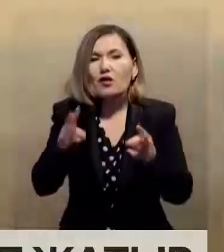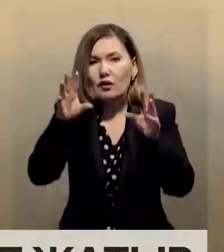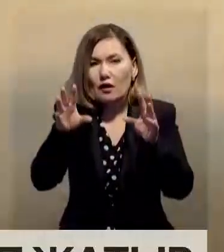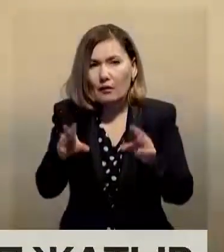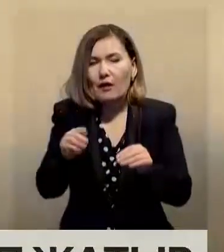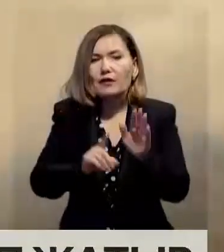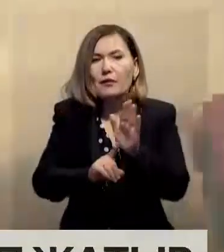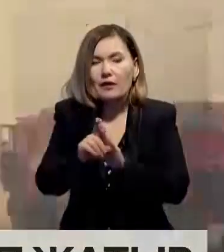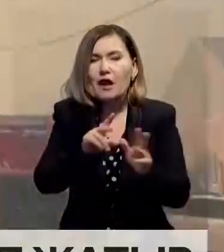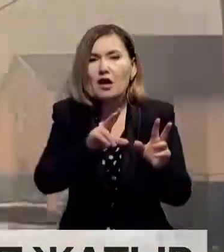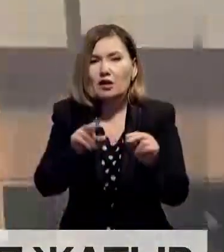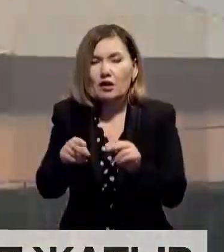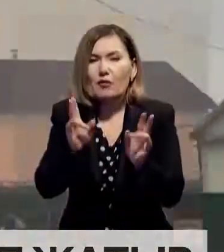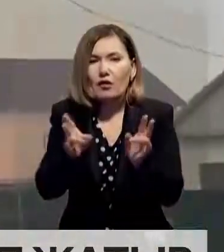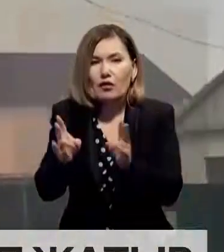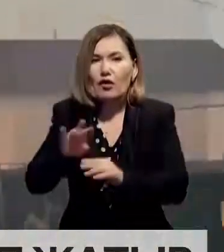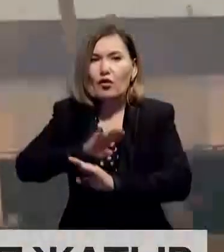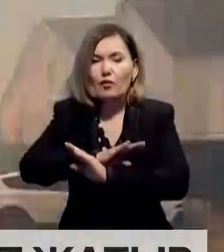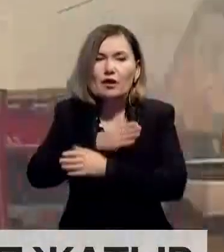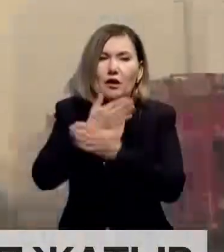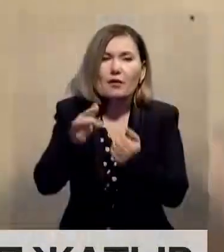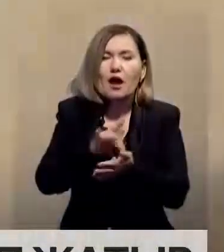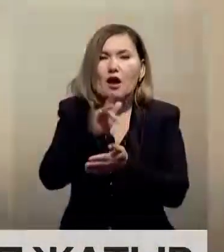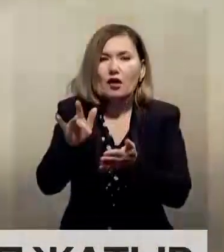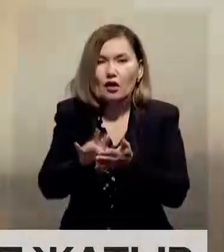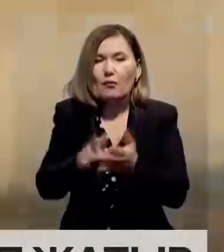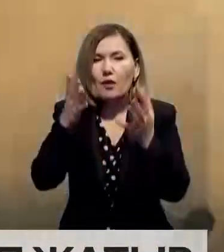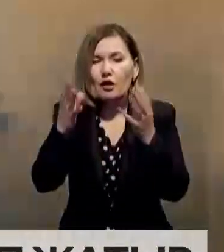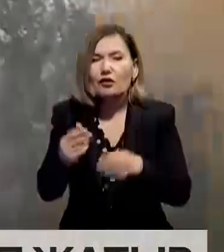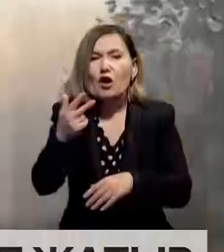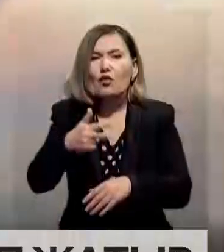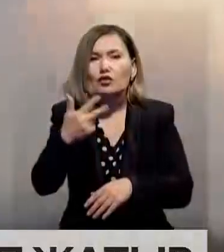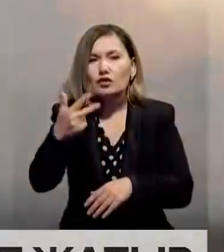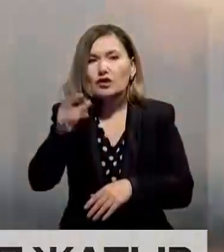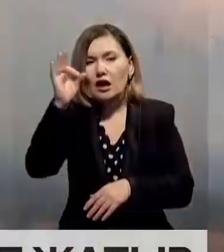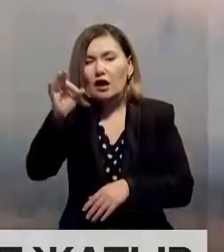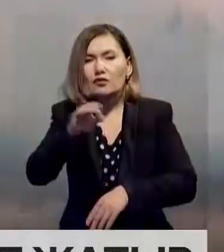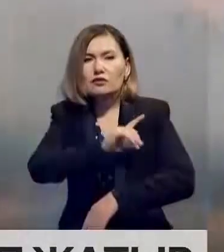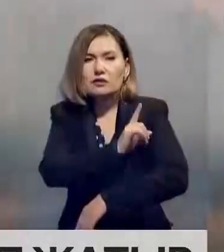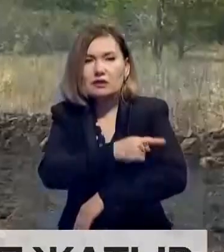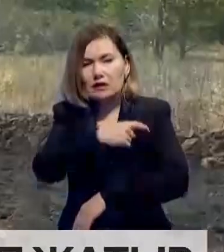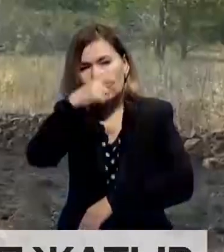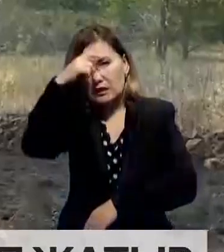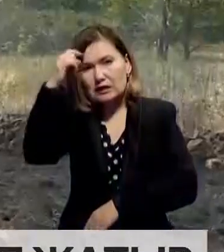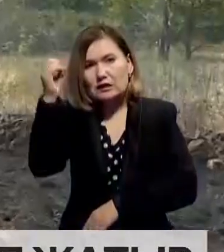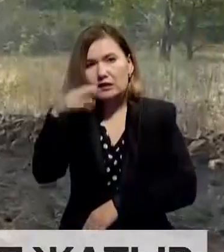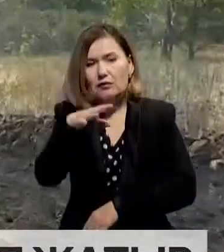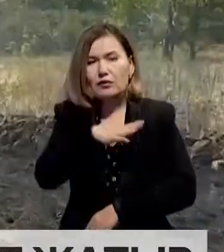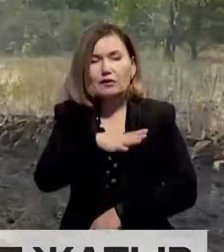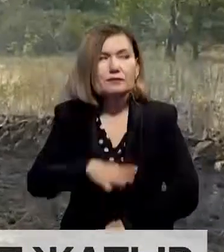хабарлады. Абырой болғанда зардап шеккендер жоқ. Қалада күндіз 33 градус ыстық болды.